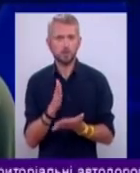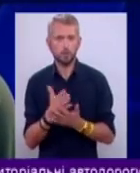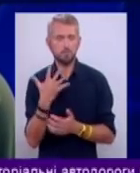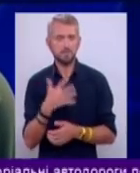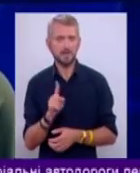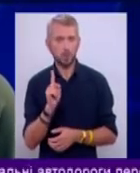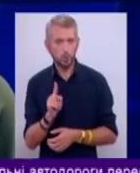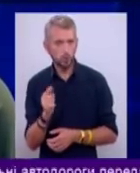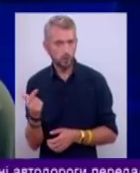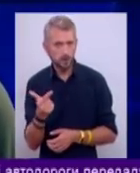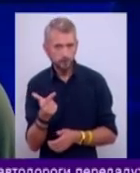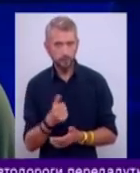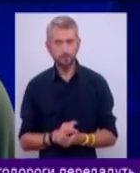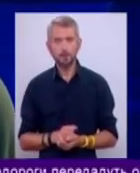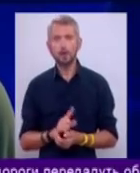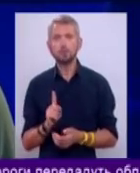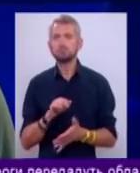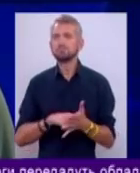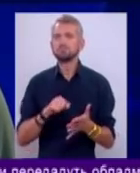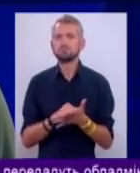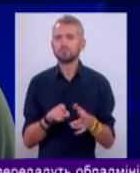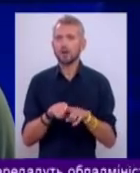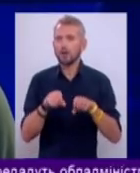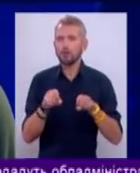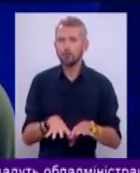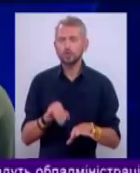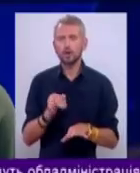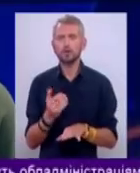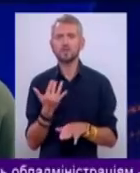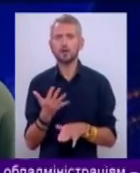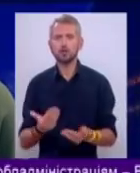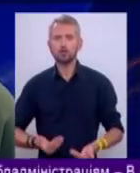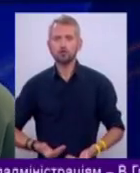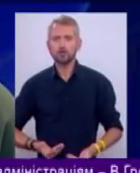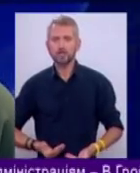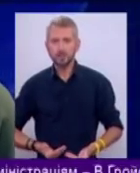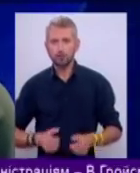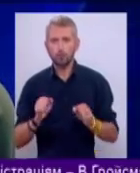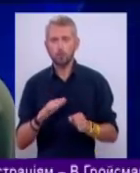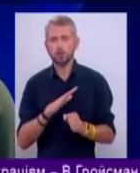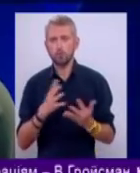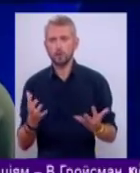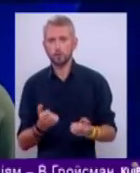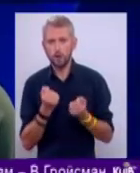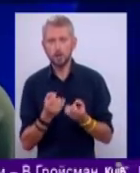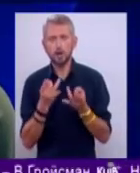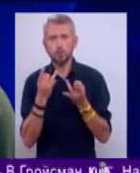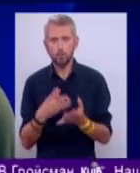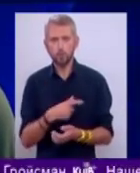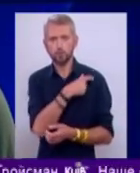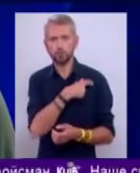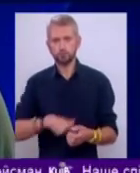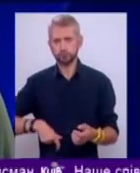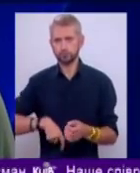він становить 51 гривню. Чим викликане таке рішення і скільки життів можна було б врятувати, просто пристібнувши